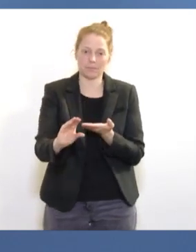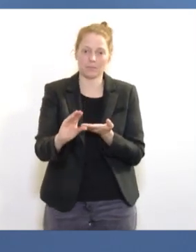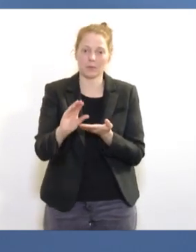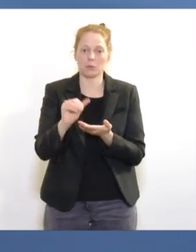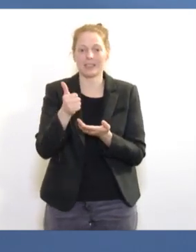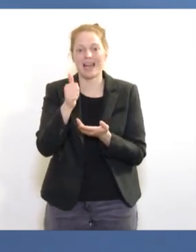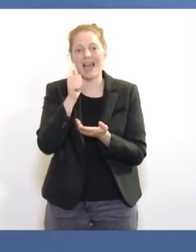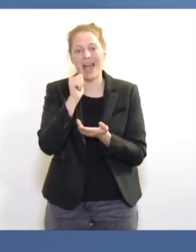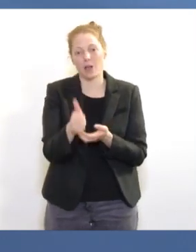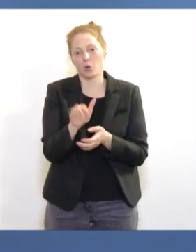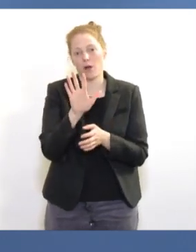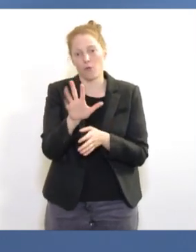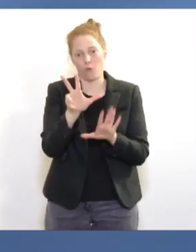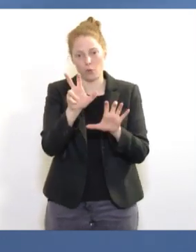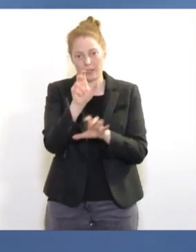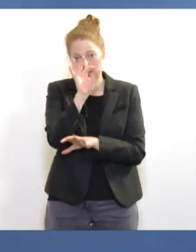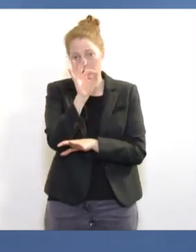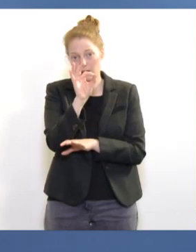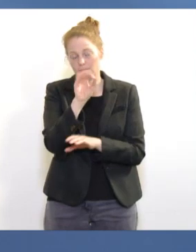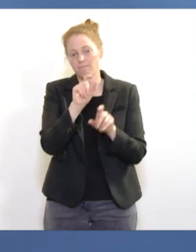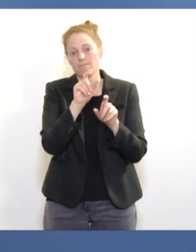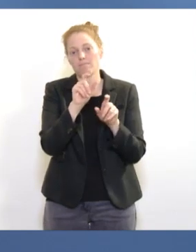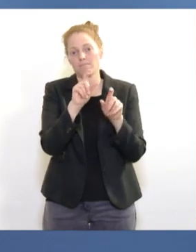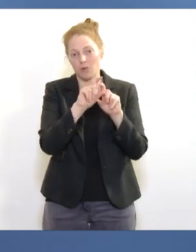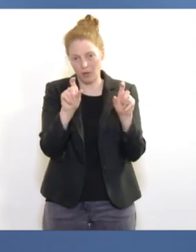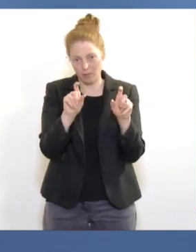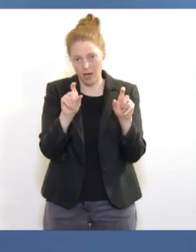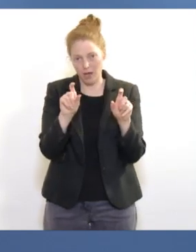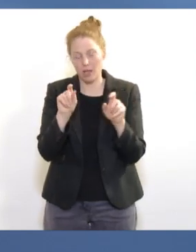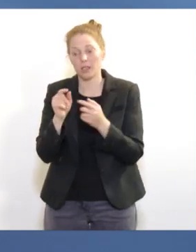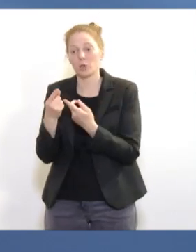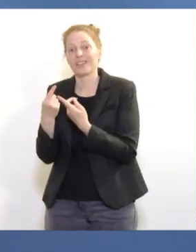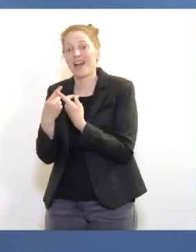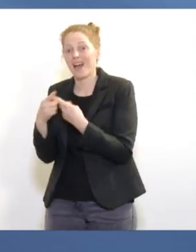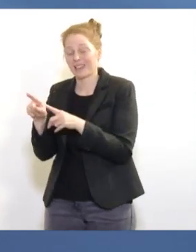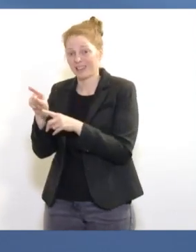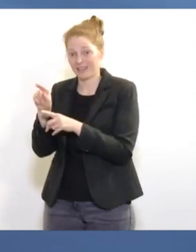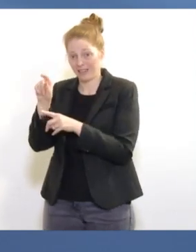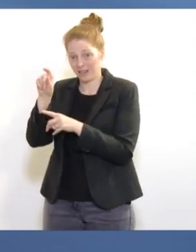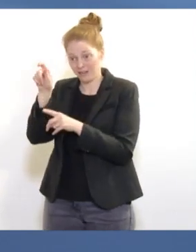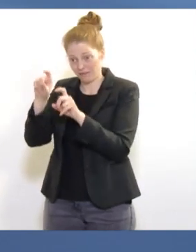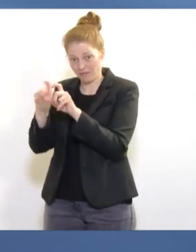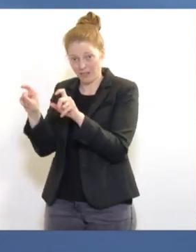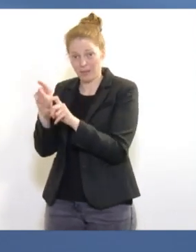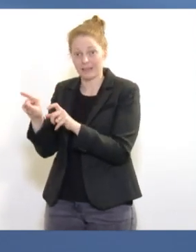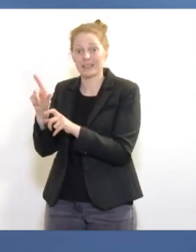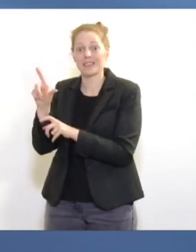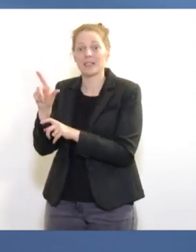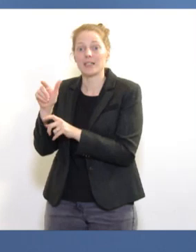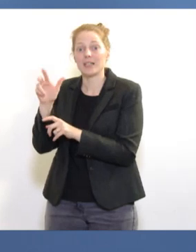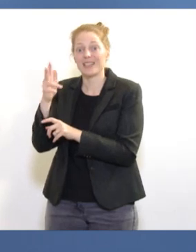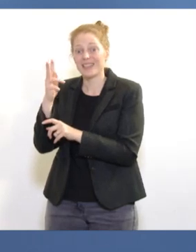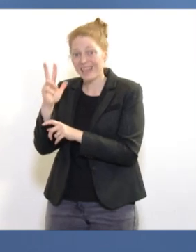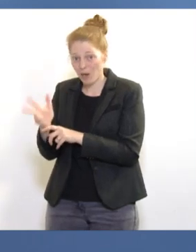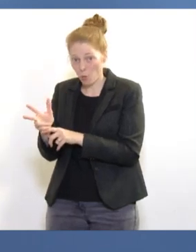185 Betriebe. An die Betriebe, die mehr wie 3 Monate am Rückstand sind, 20% von ihrer Avance, die sie